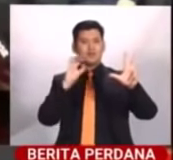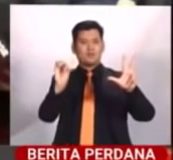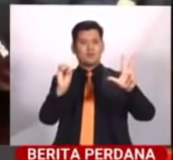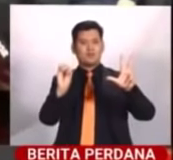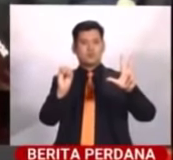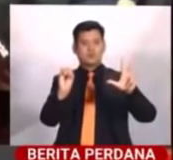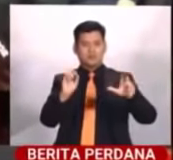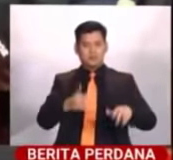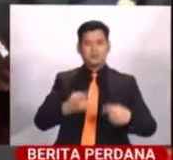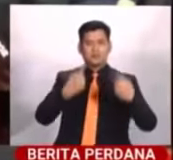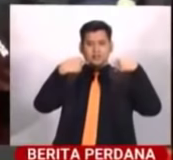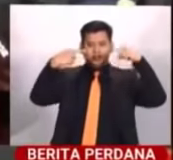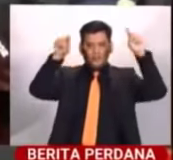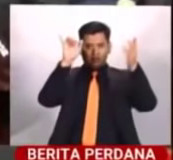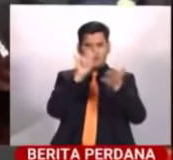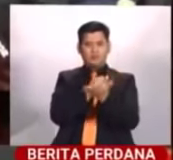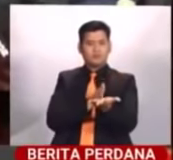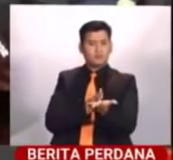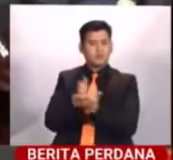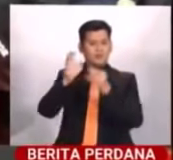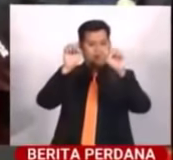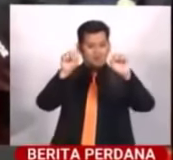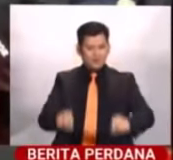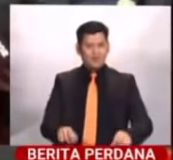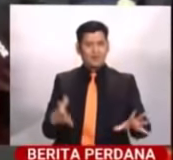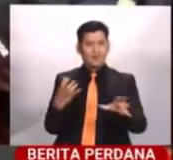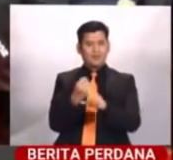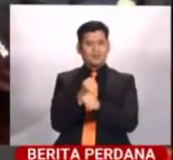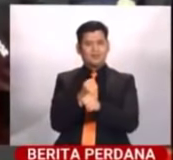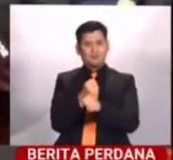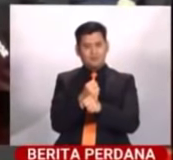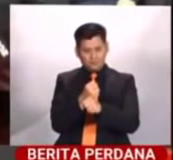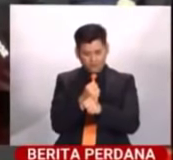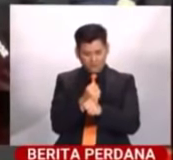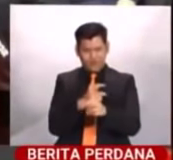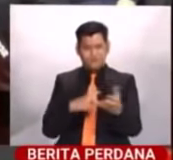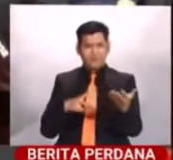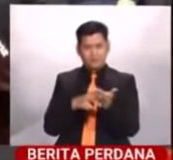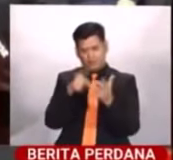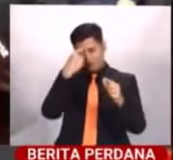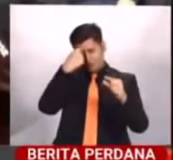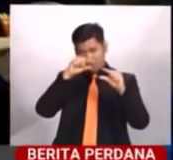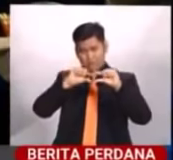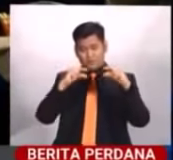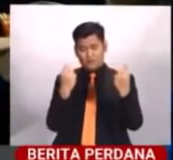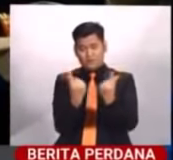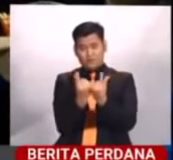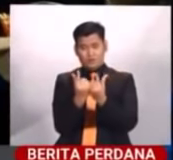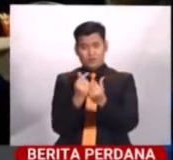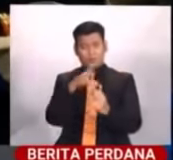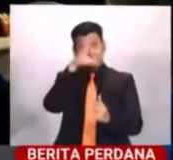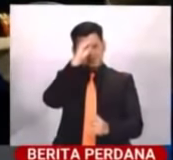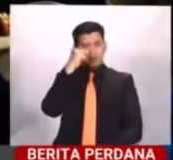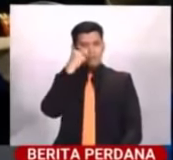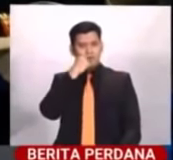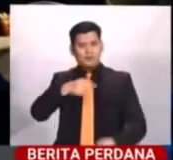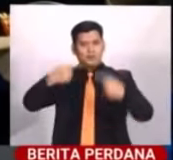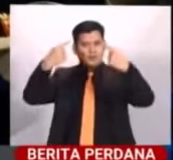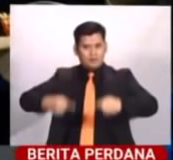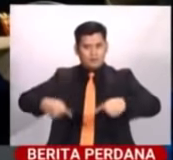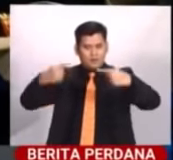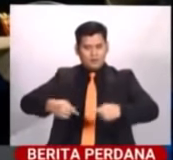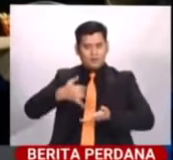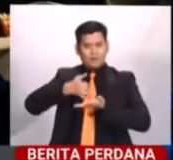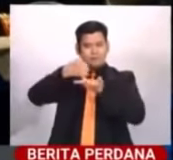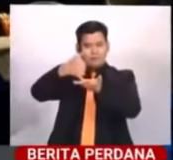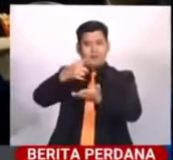empat pasukan terbaik kejohanan sekaligus menjamin tiket secara merit buat skuad lelaki dan wanita negara ke saingan Piala Thomas